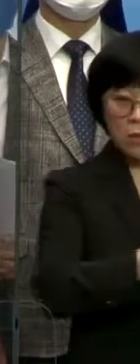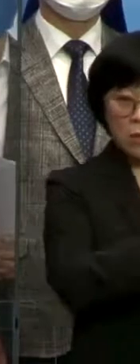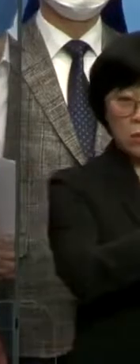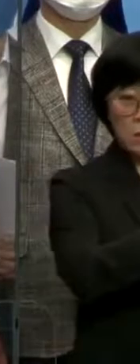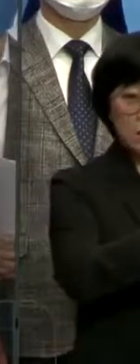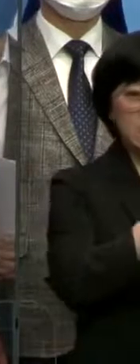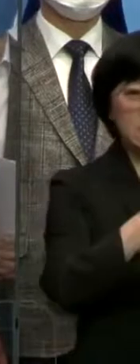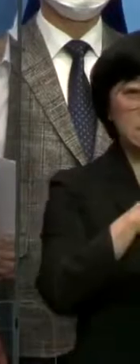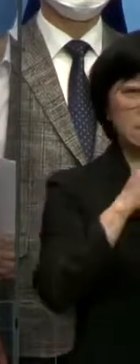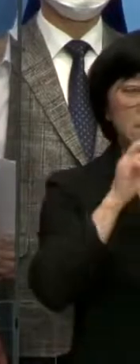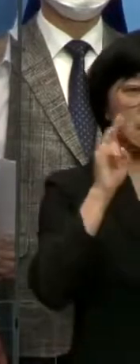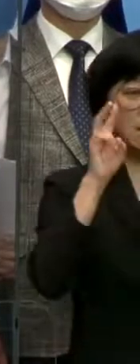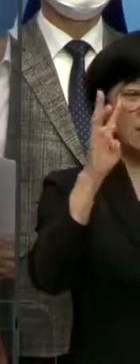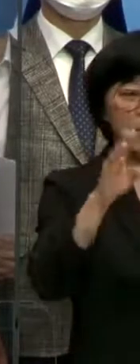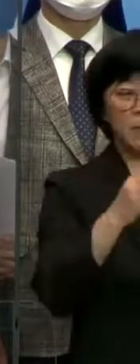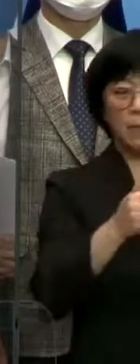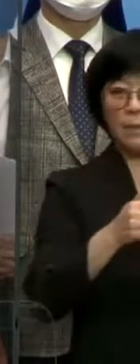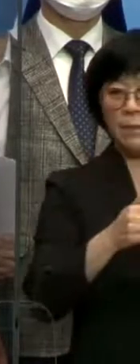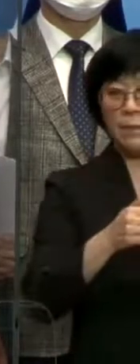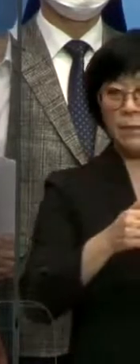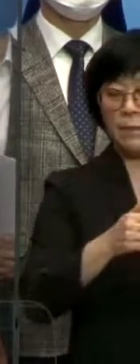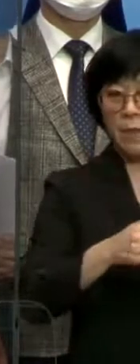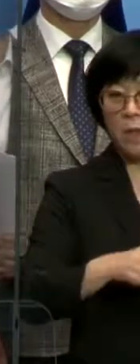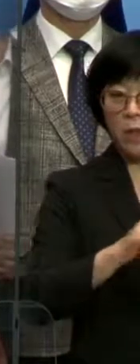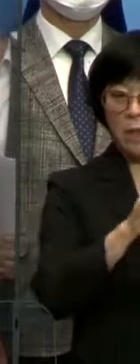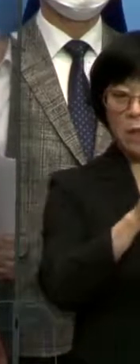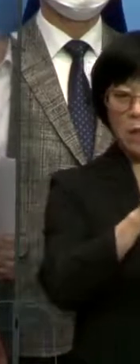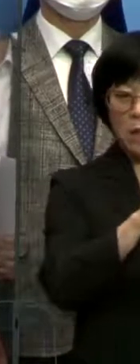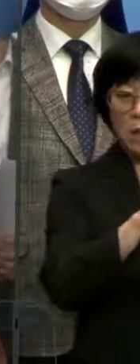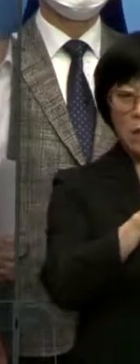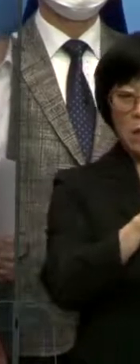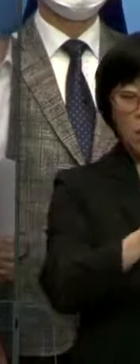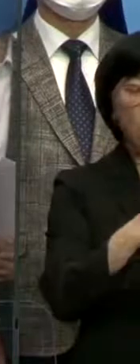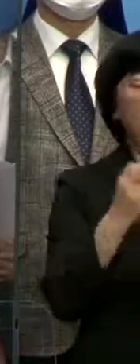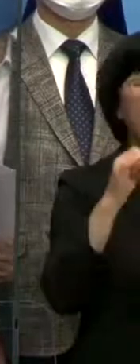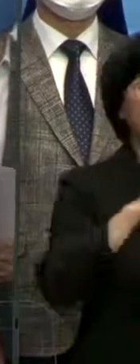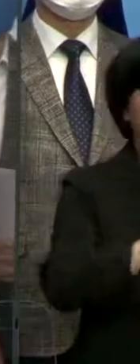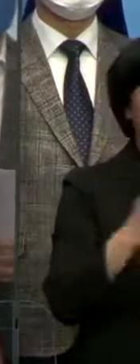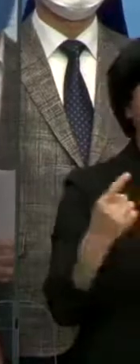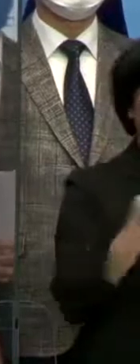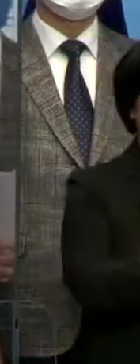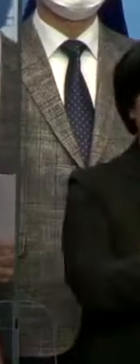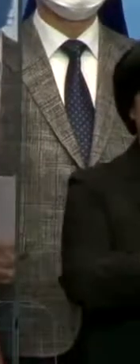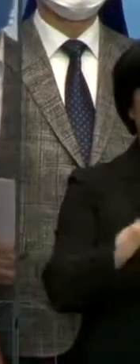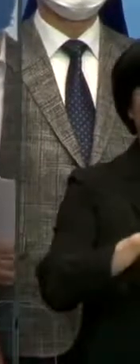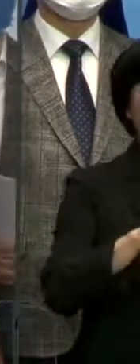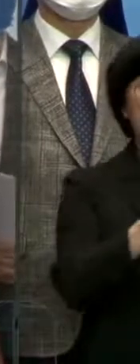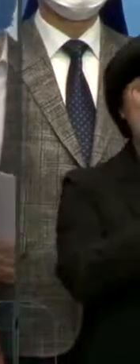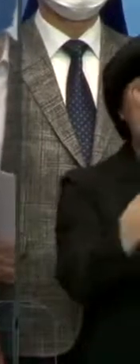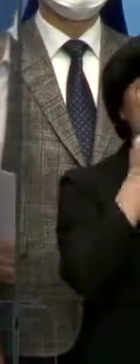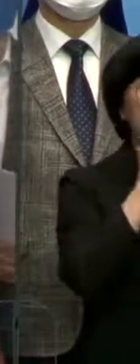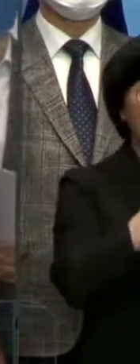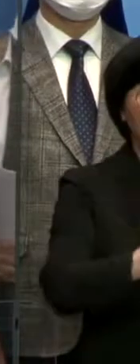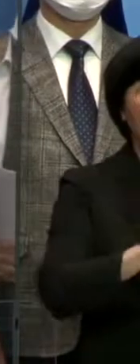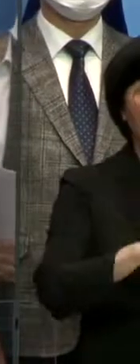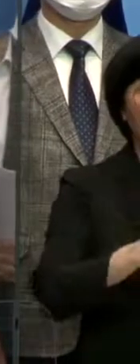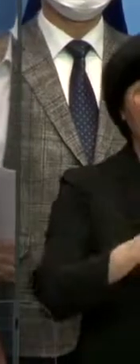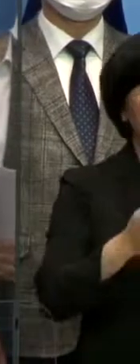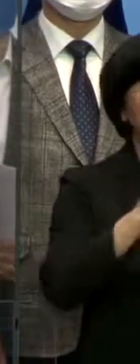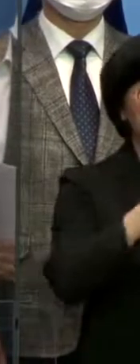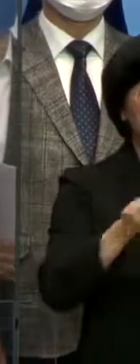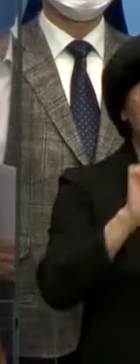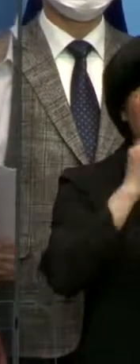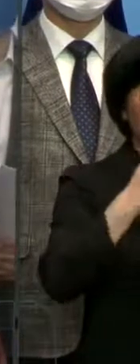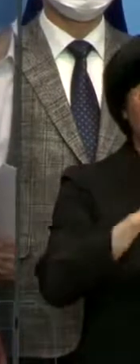정말 인산인해를 이룹니다. 그래서 이런 부분들은 반드시 개선되어야 되고 다른 전문 직역과도 비교해서도